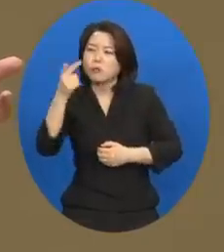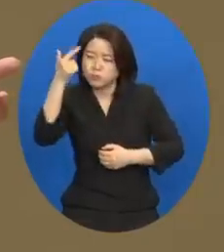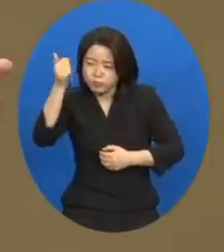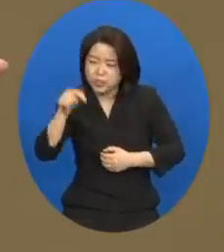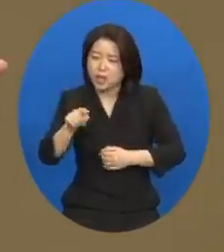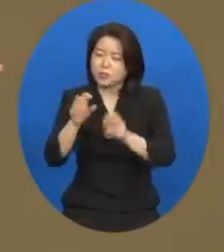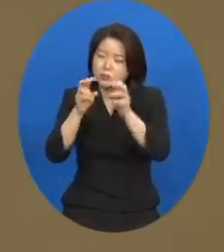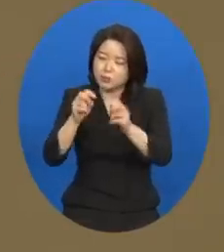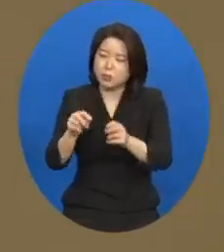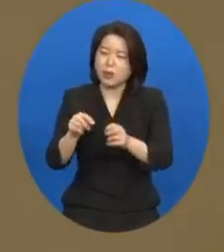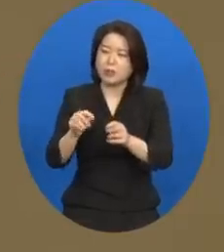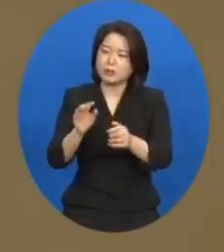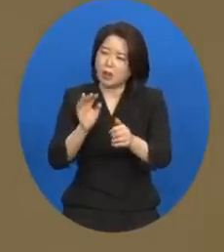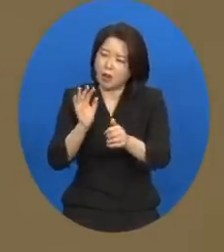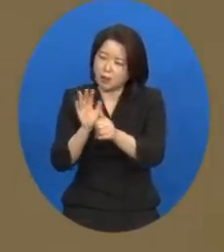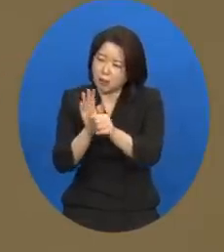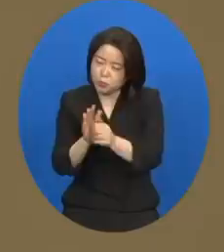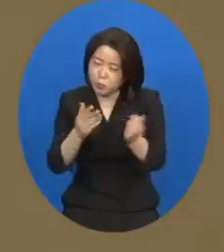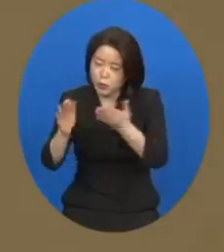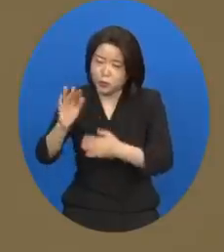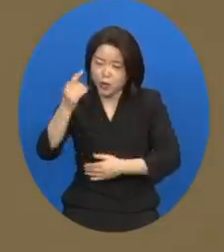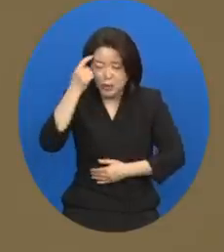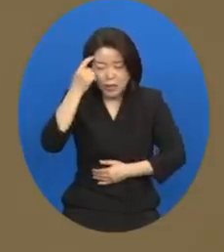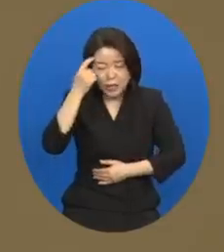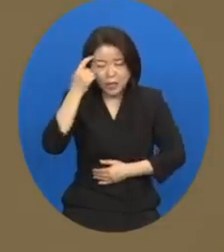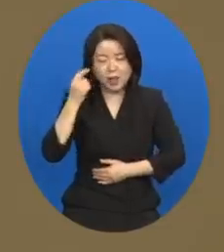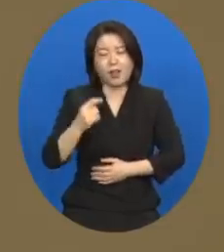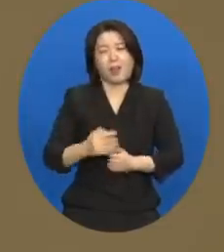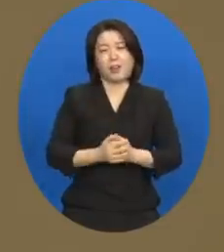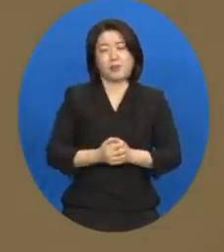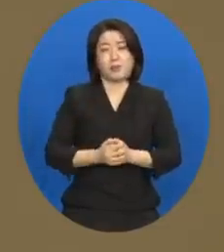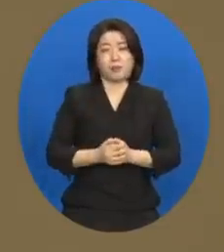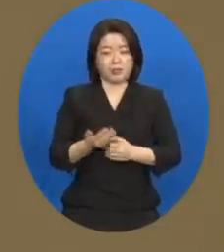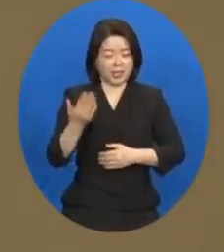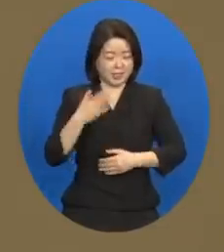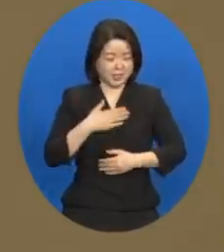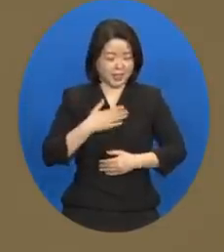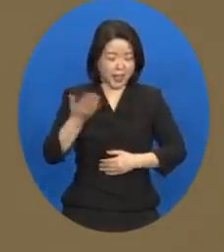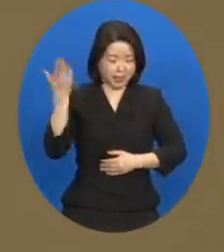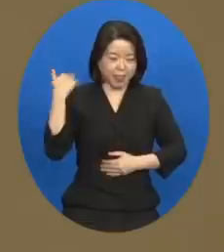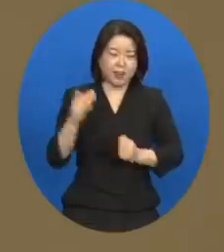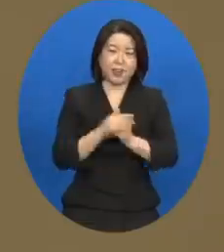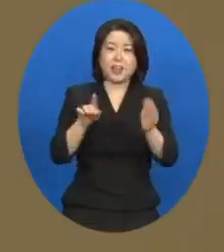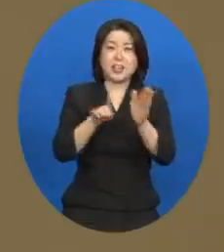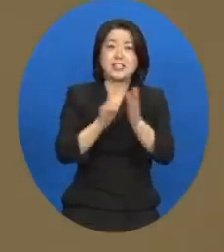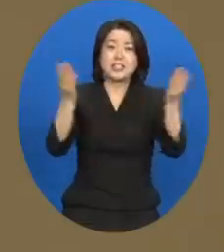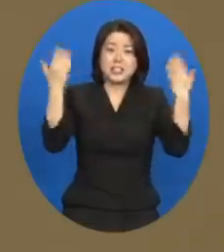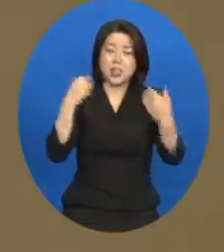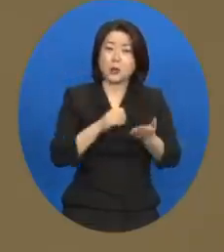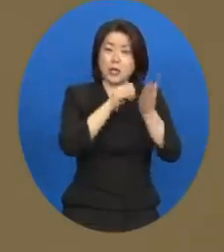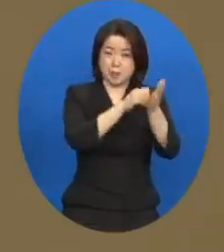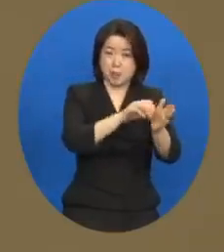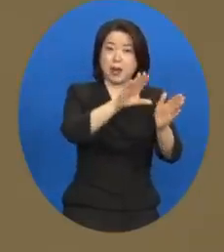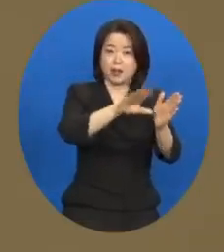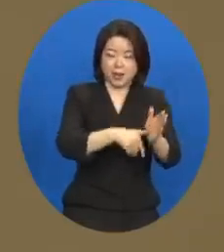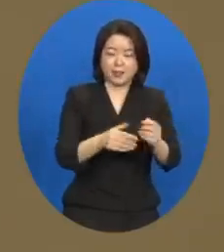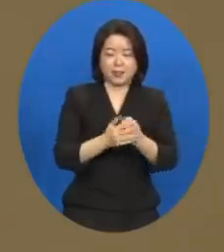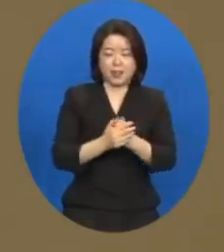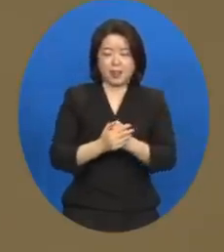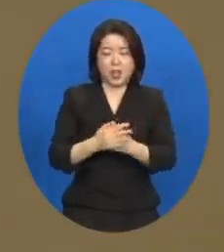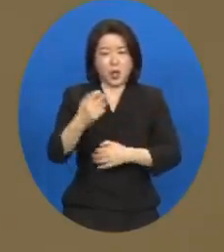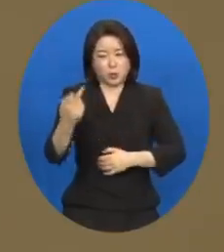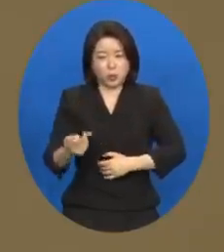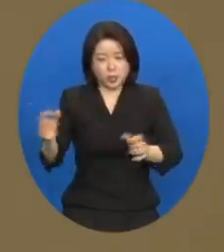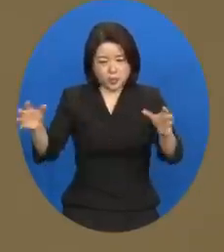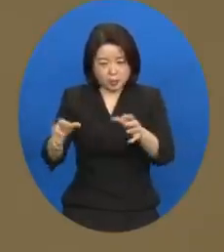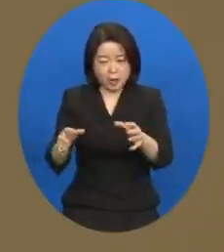거야. 제가 신학교에 들어가게 되었을 때 동생들과 함께 이렇게 만난 적이